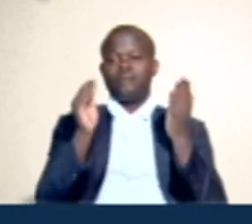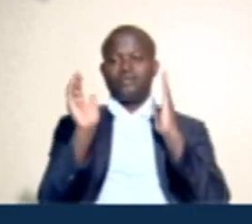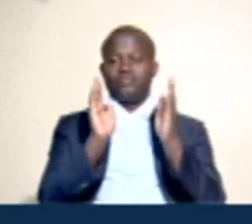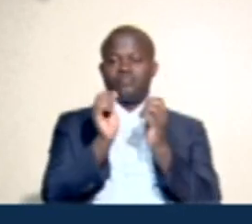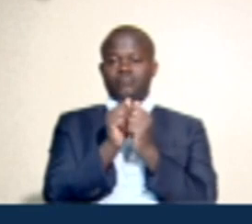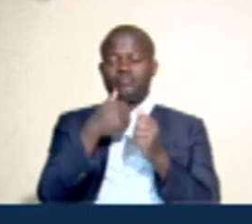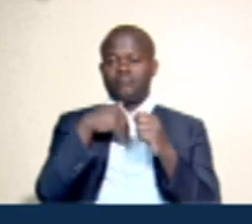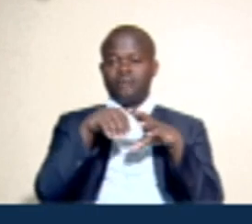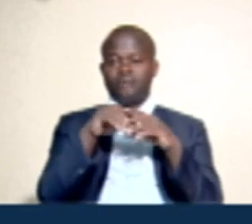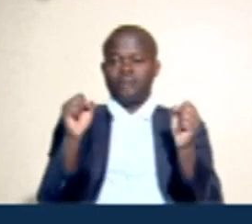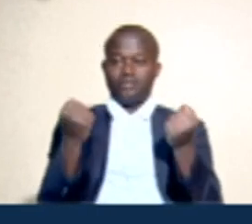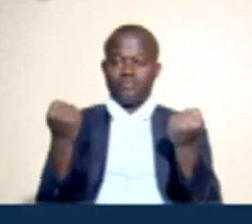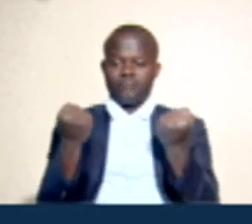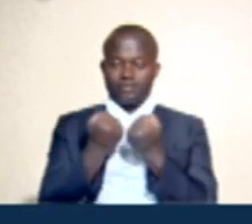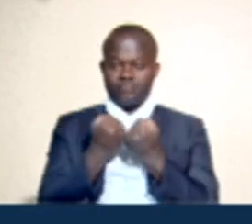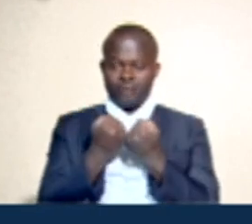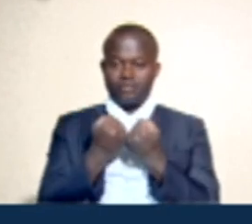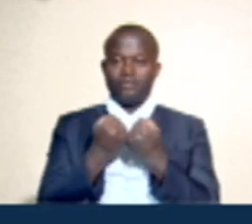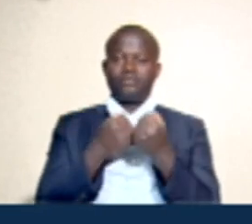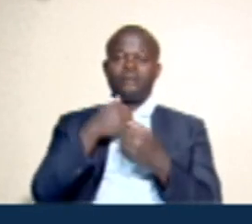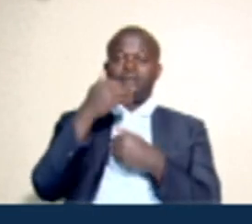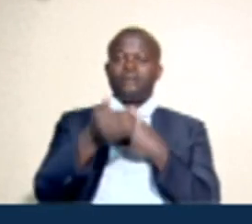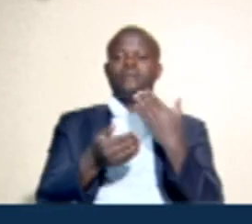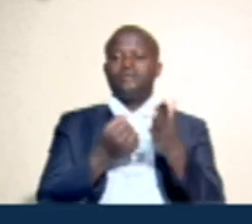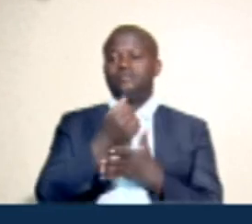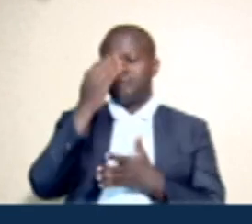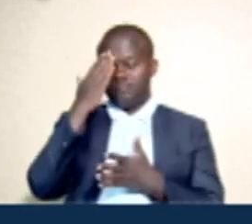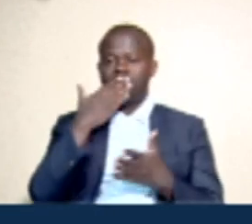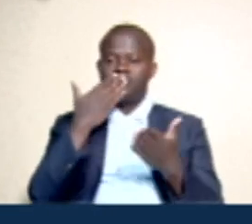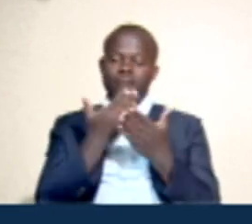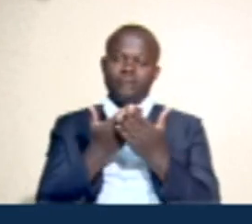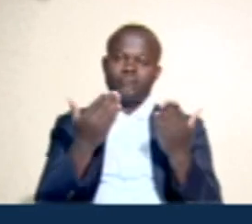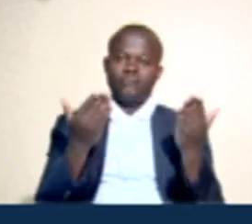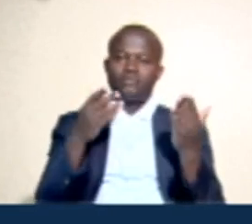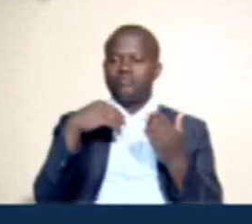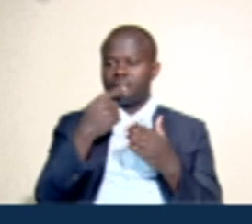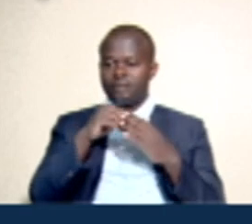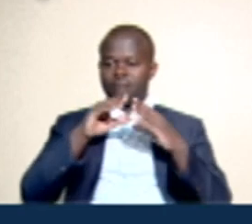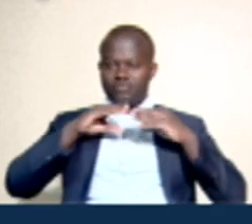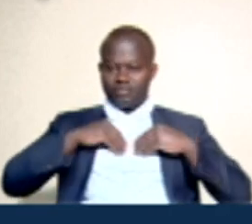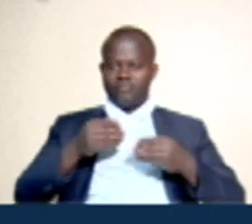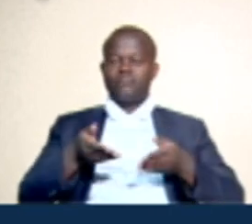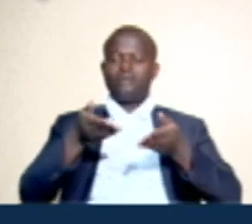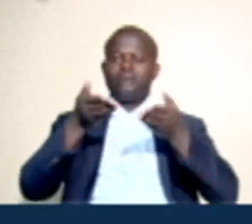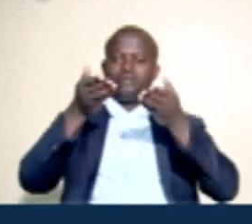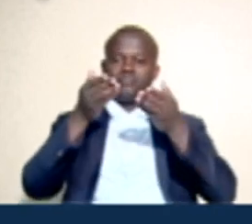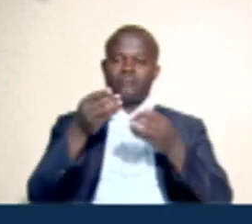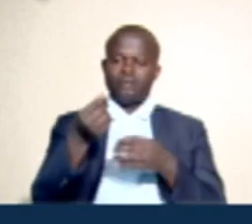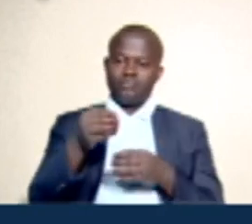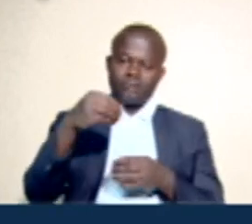dufite muri sisiteme, bitube noneho tunamenya neza ninde wemerewe ko yazabona refund